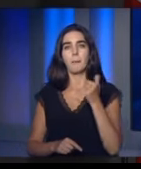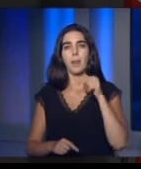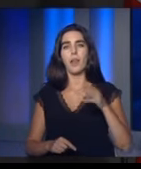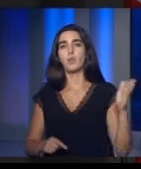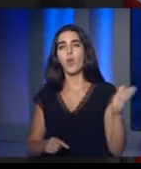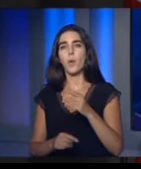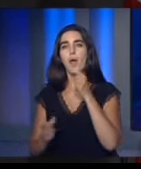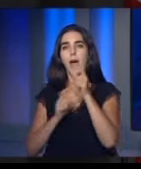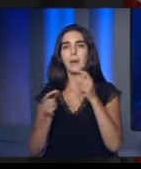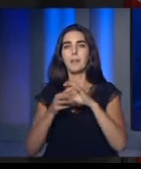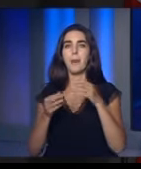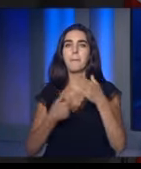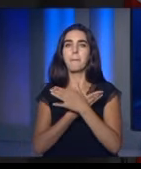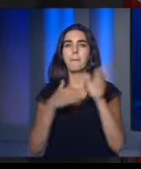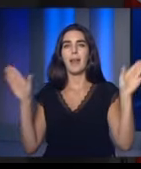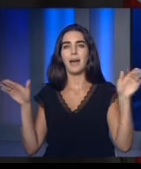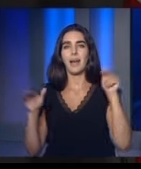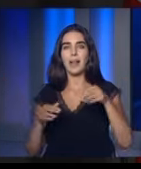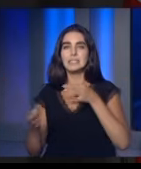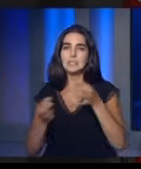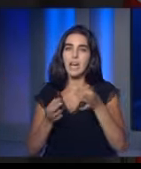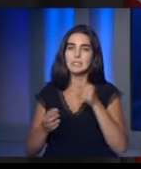عنا، حقيقة عطيوني أمل